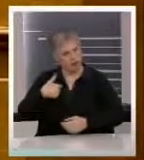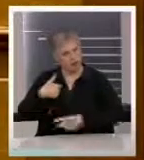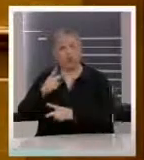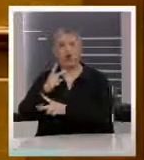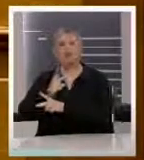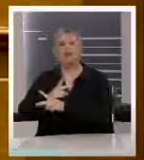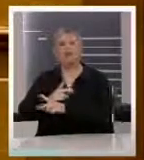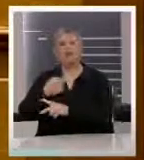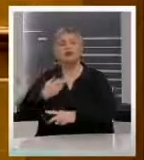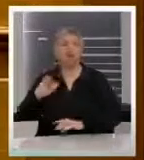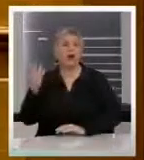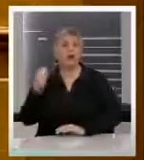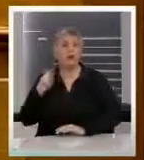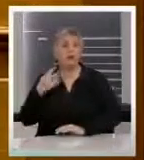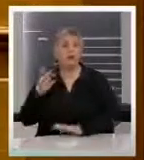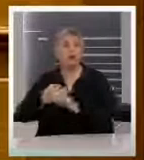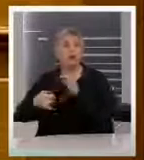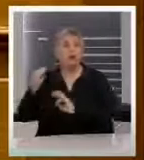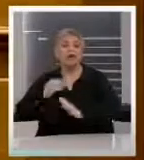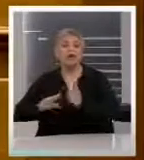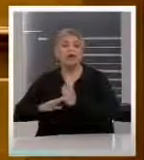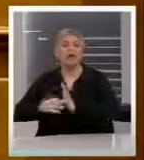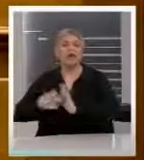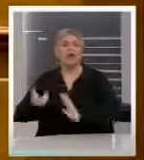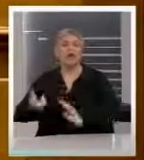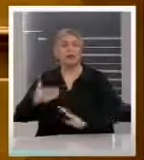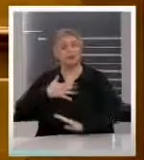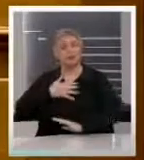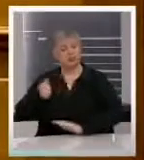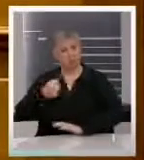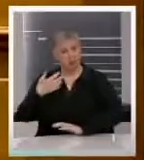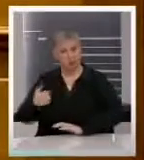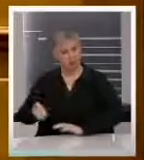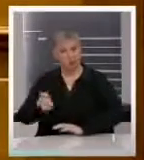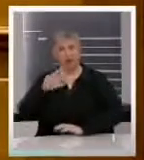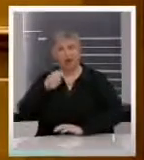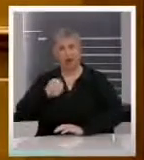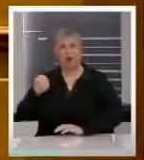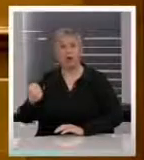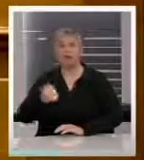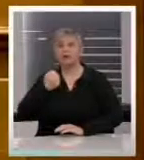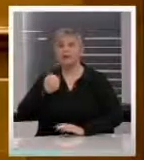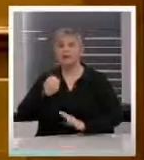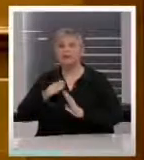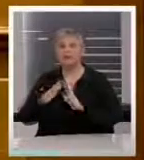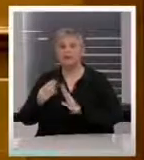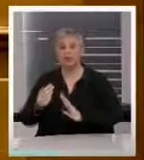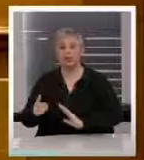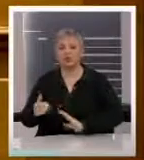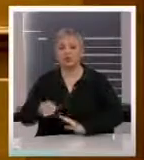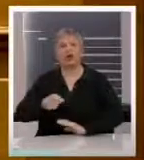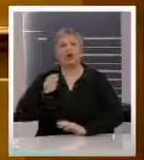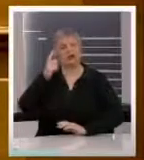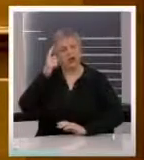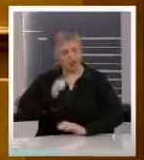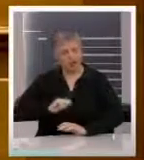Ακούμε τα στελέχη. Ακούμε τους υπηρεσιακούς παράγοντες. Τους εμπιστευόμαστε. Γιατί πονάνε πιο πολύ από τον καθένα το σπίτι τους. Και να είστε όλοι σίγουροι